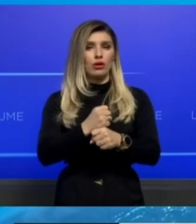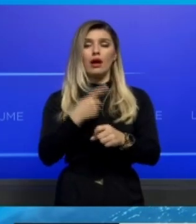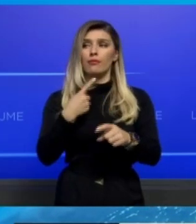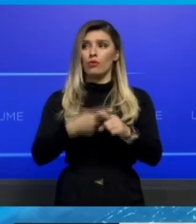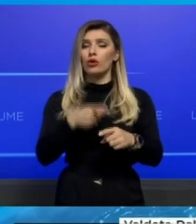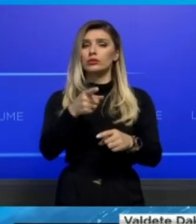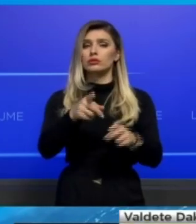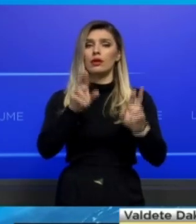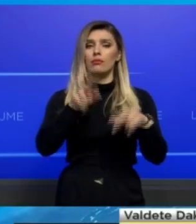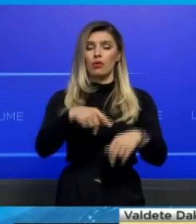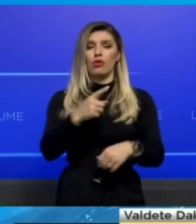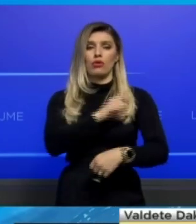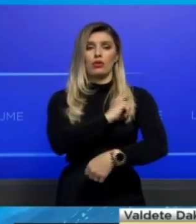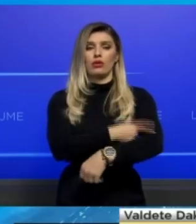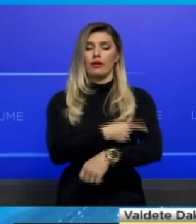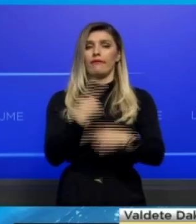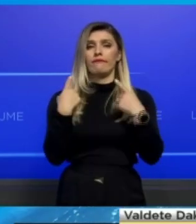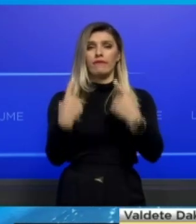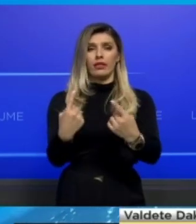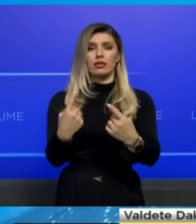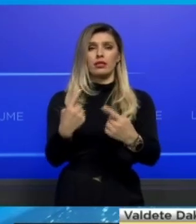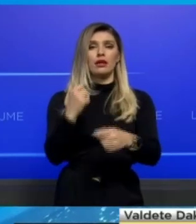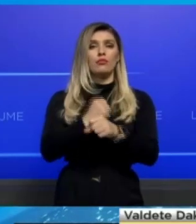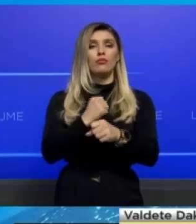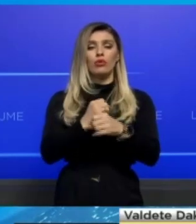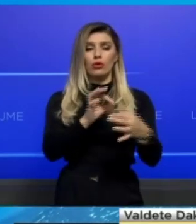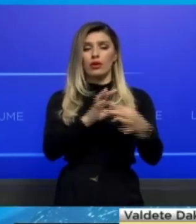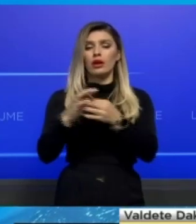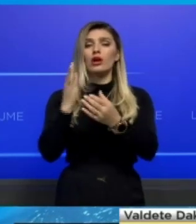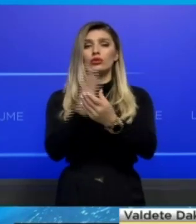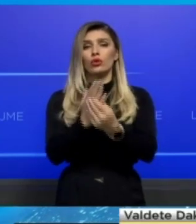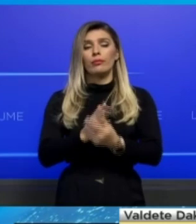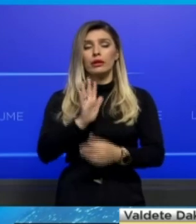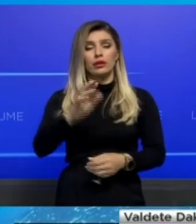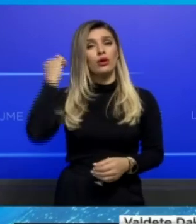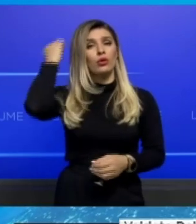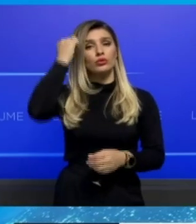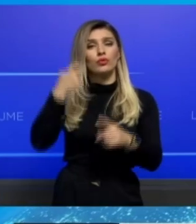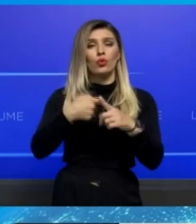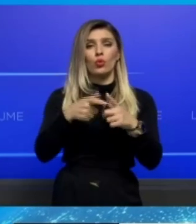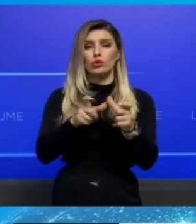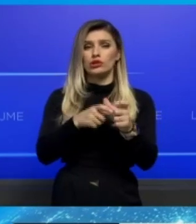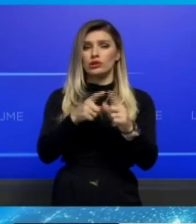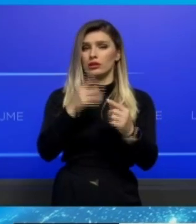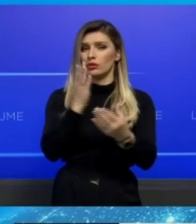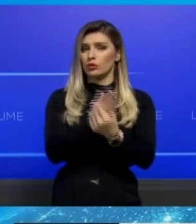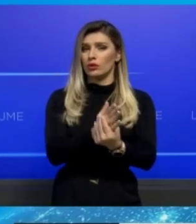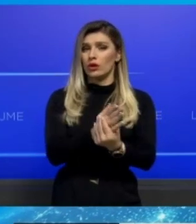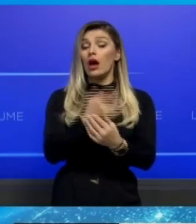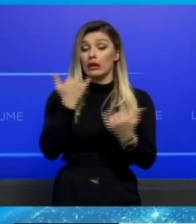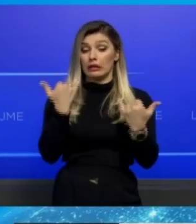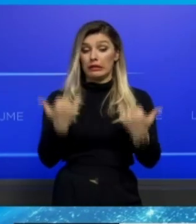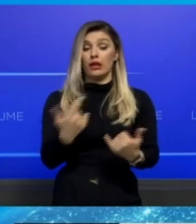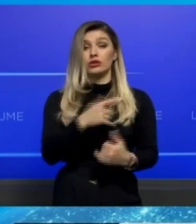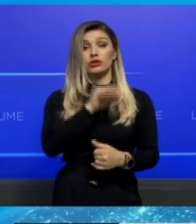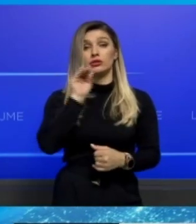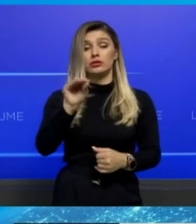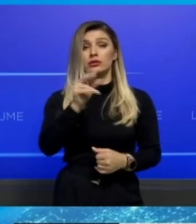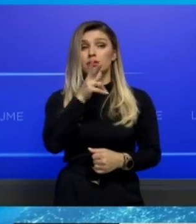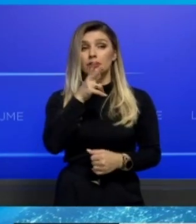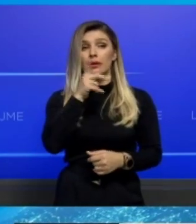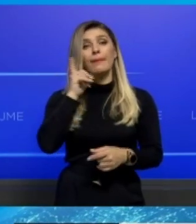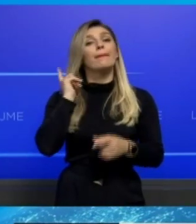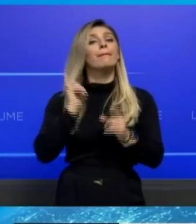ka këtë autorizim duke u bazuar në kushtetutën e Republikës e Kosovës dhe në momentin kur i kërkohet që